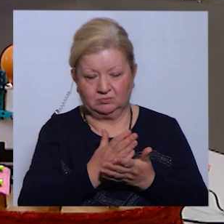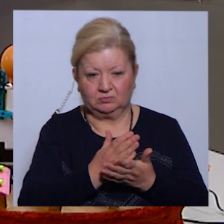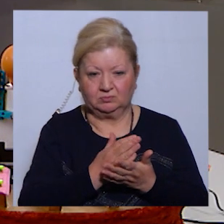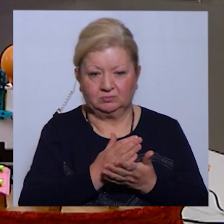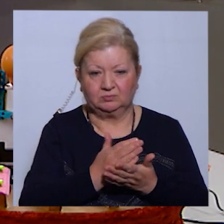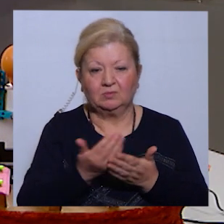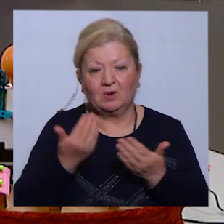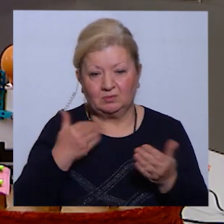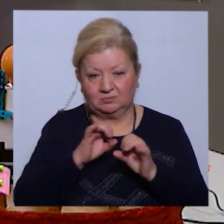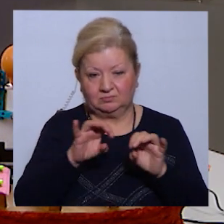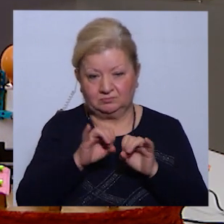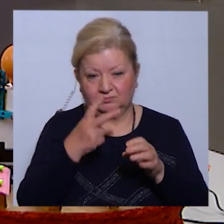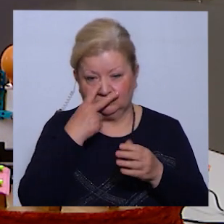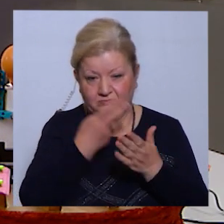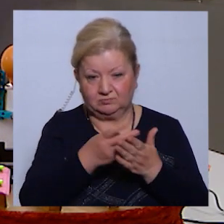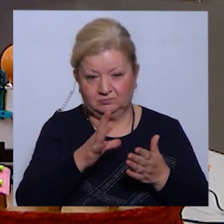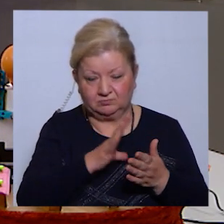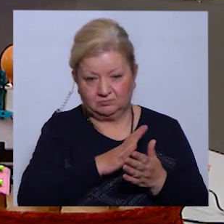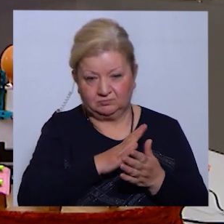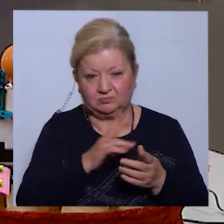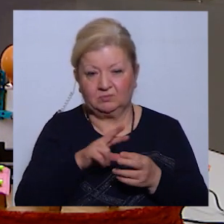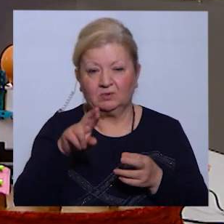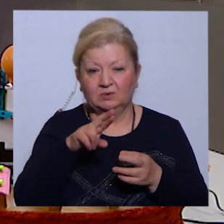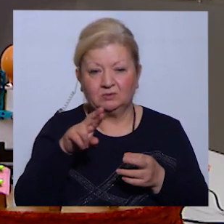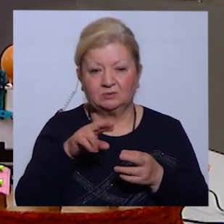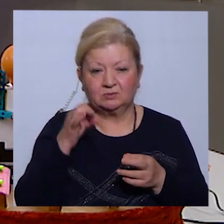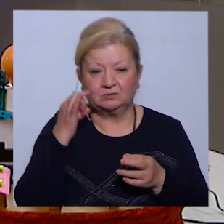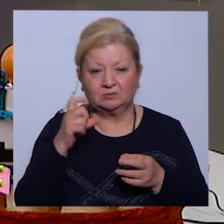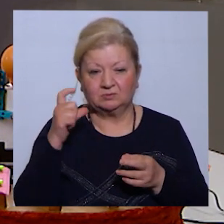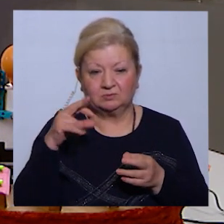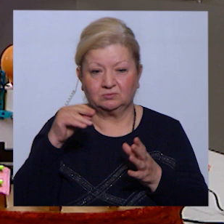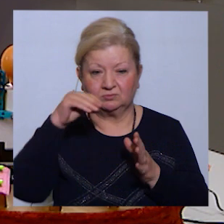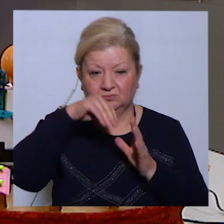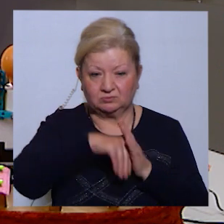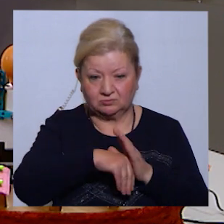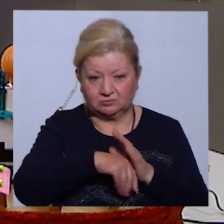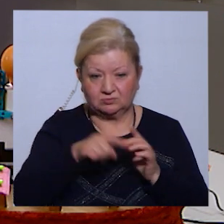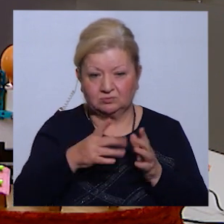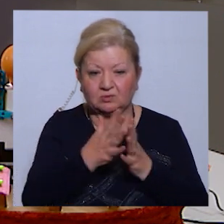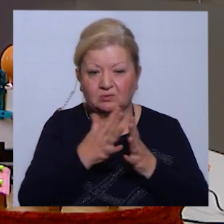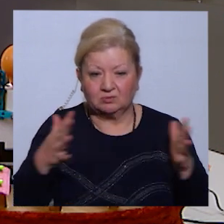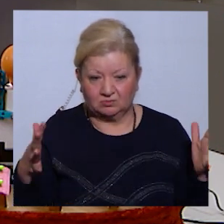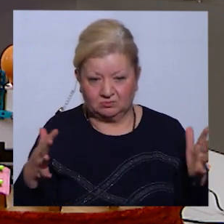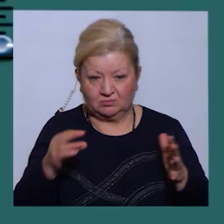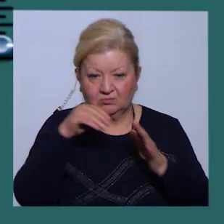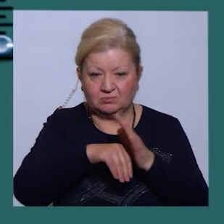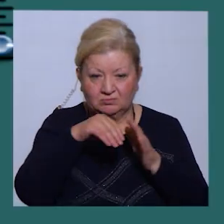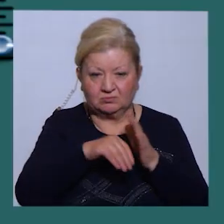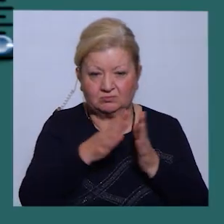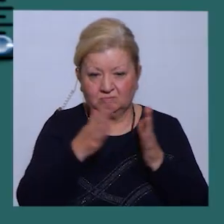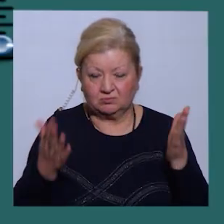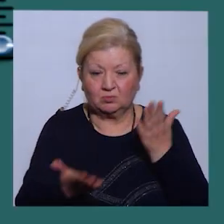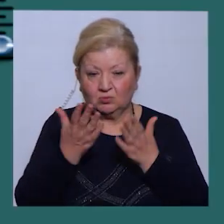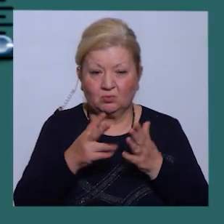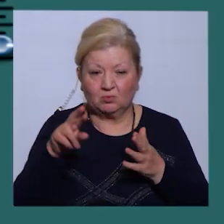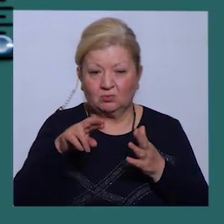უფრო სწორედ წეღან განვიხილეთ, რომ დიელექტრიკის ჩაშვებით ტევადობა იზრდება და თუ დიელექტრიკი არ